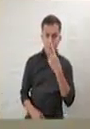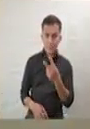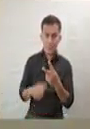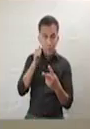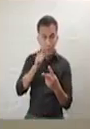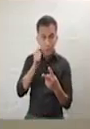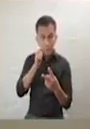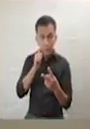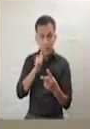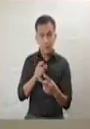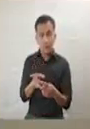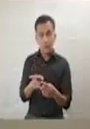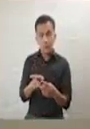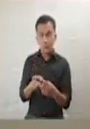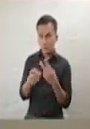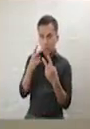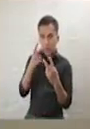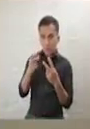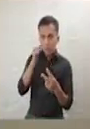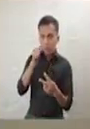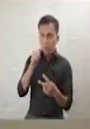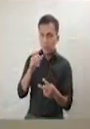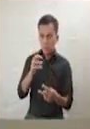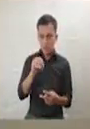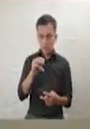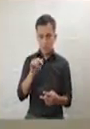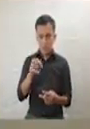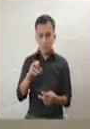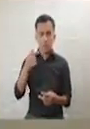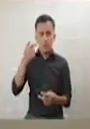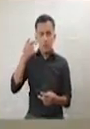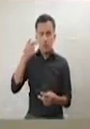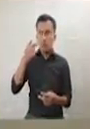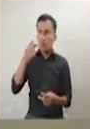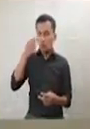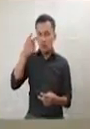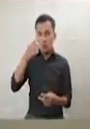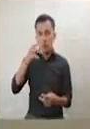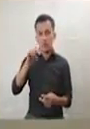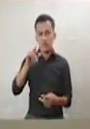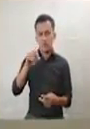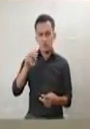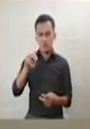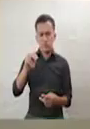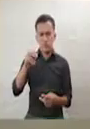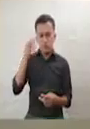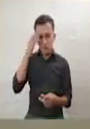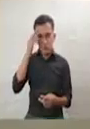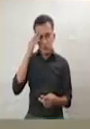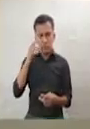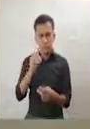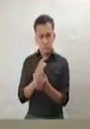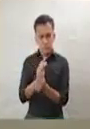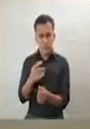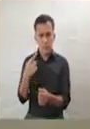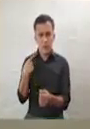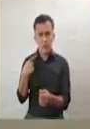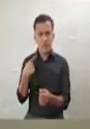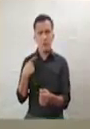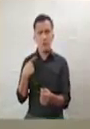no, kita nyo si Commissioner Guanzon, no, kung sa tingin ninyo ay meron kayong kakayahan na maglingkod, ay